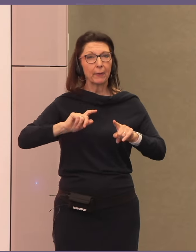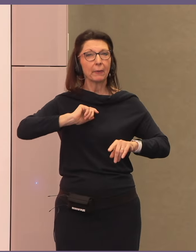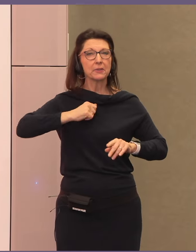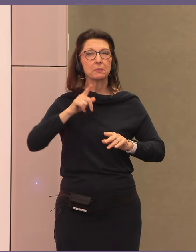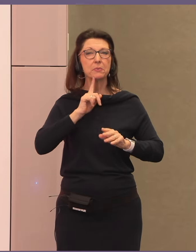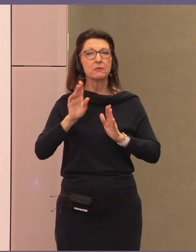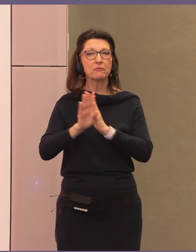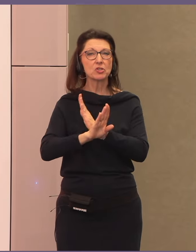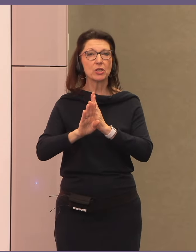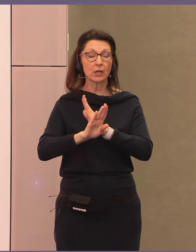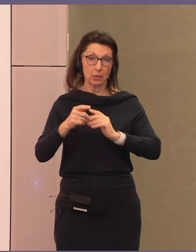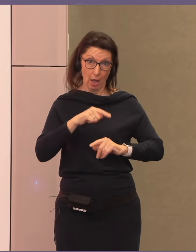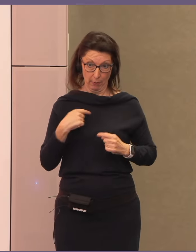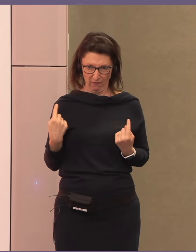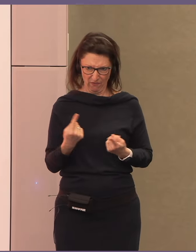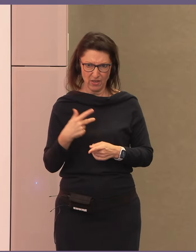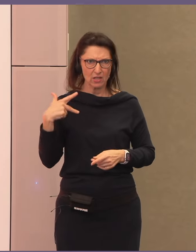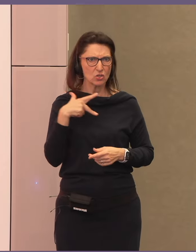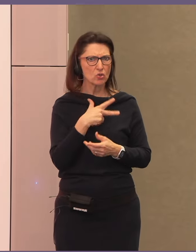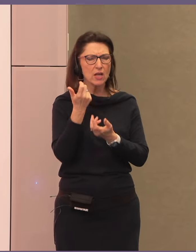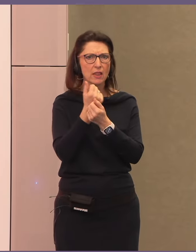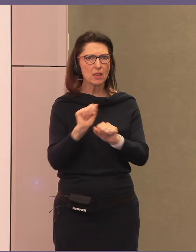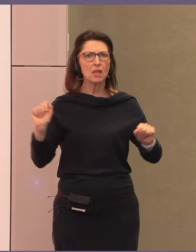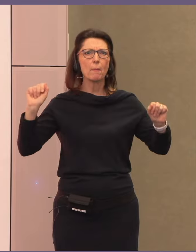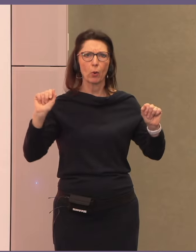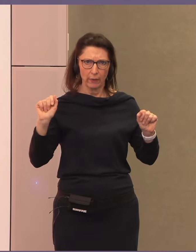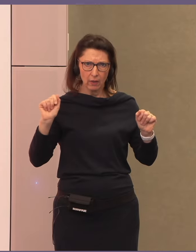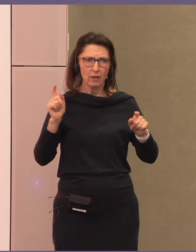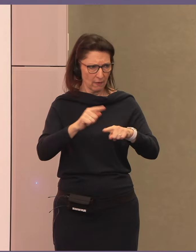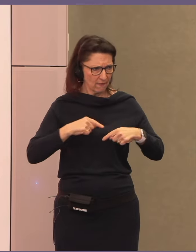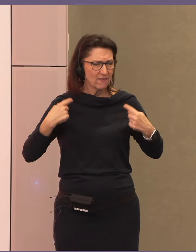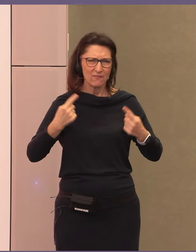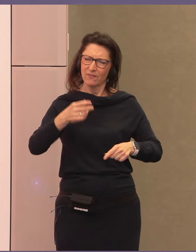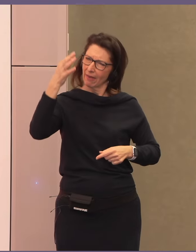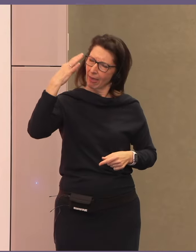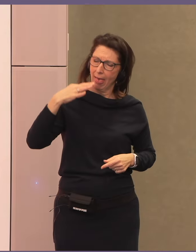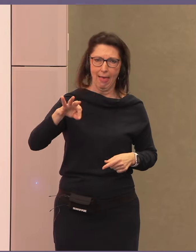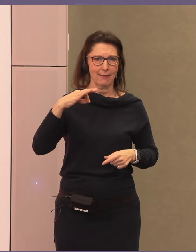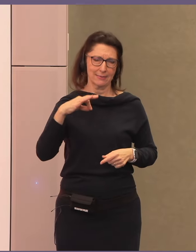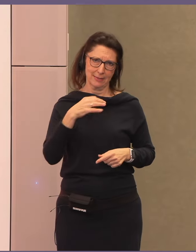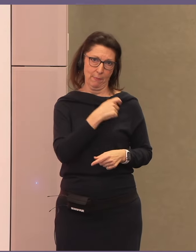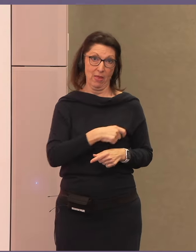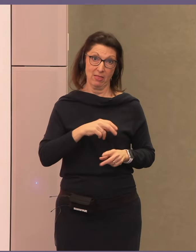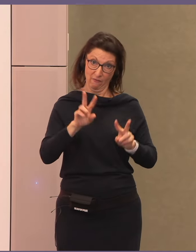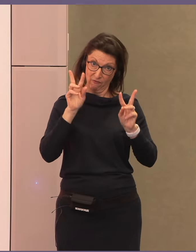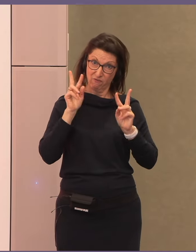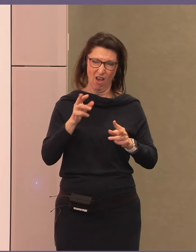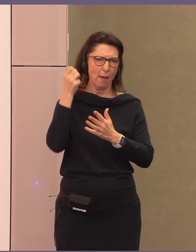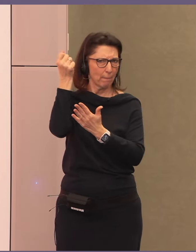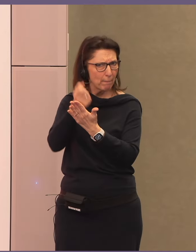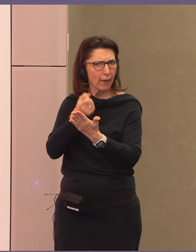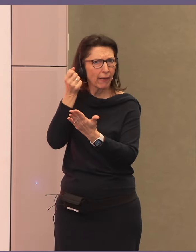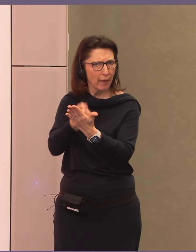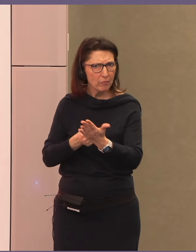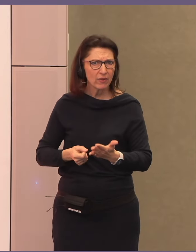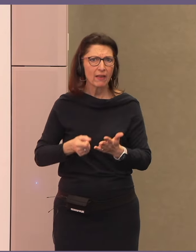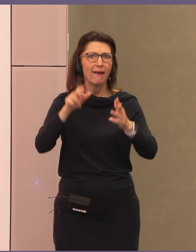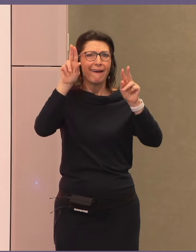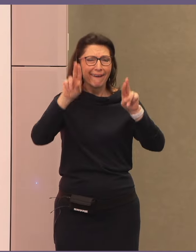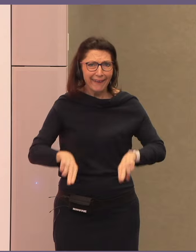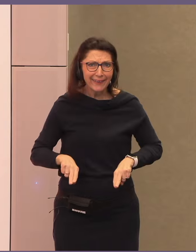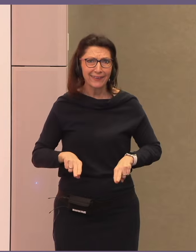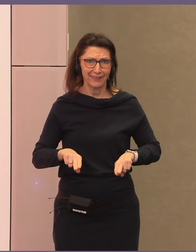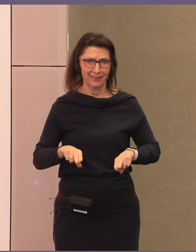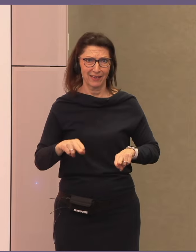Sozialdemokratie ist die politisch bestimmendste einzige Kraft, die tatsächlich etwas dagegen hört. Das Recht auf die